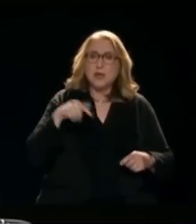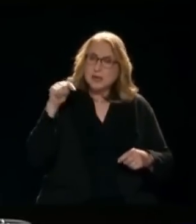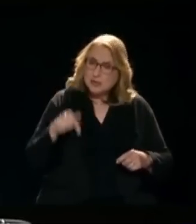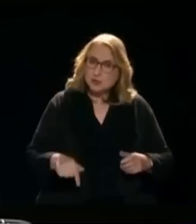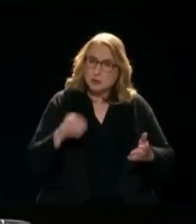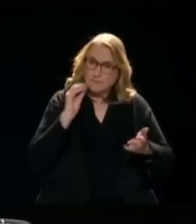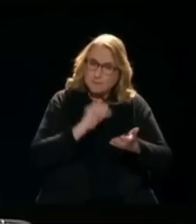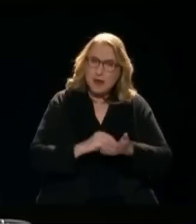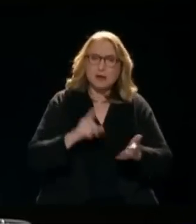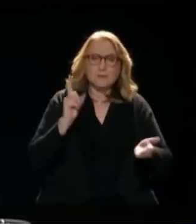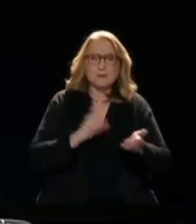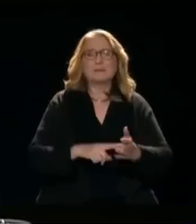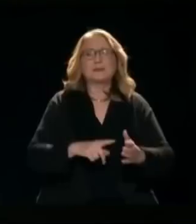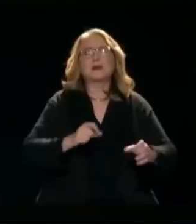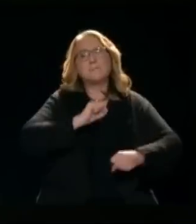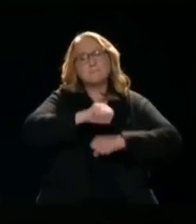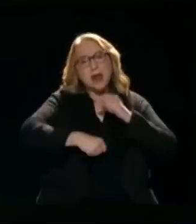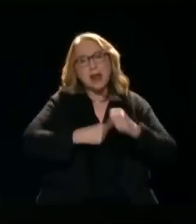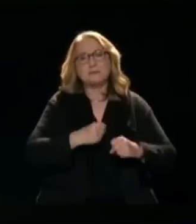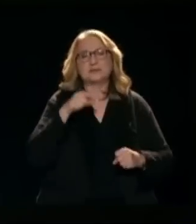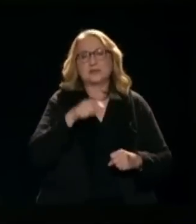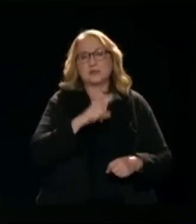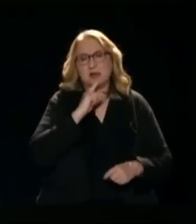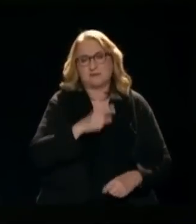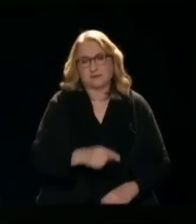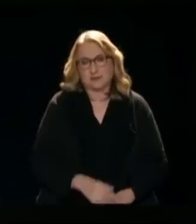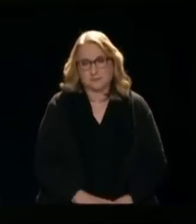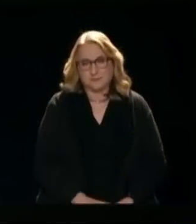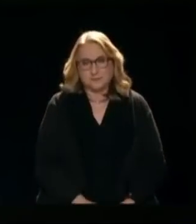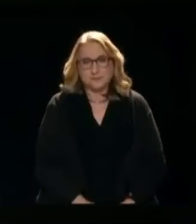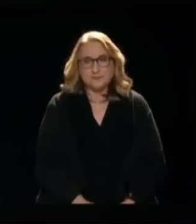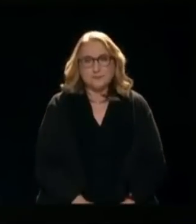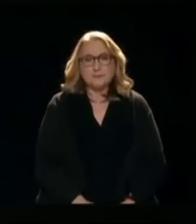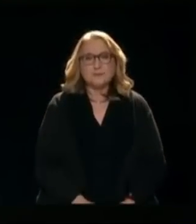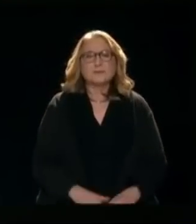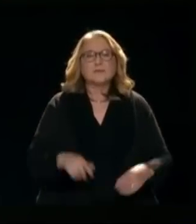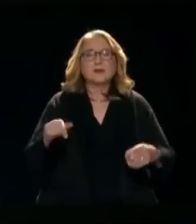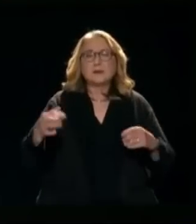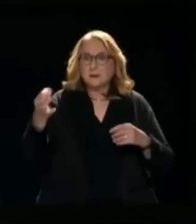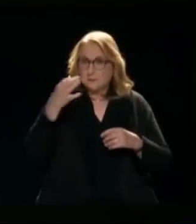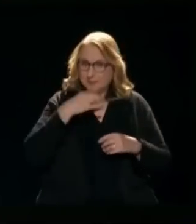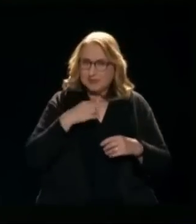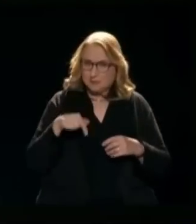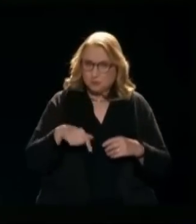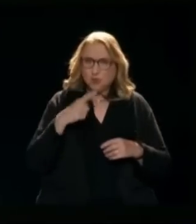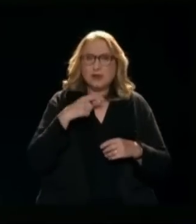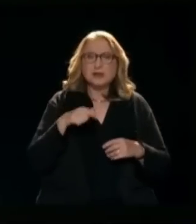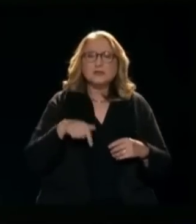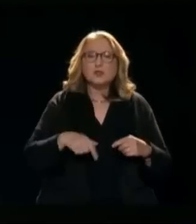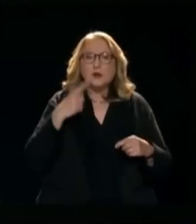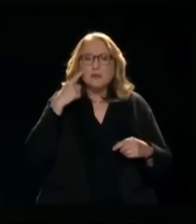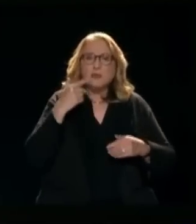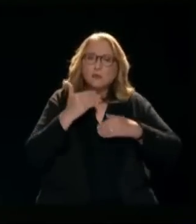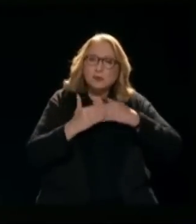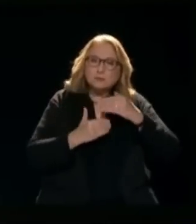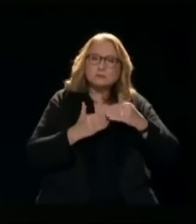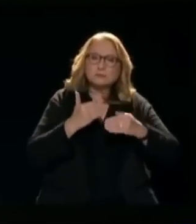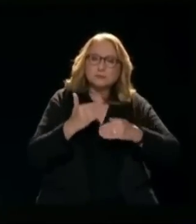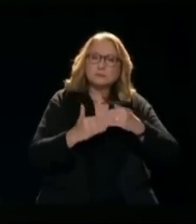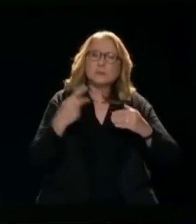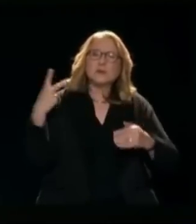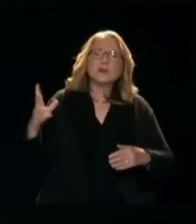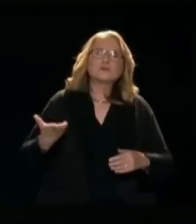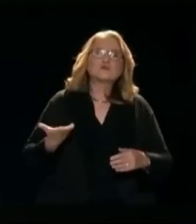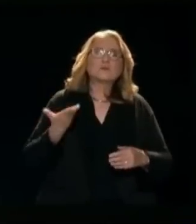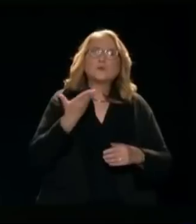να τα υπερασπιστεί. Πείτε μου κάτι, κύριε Καζάκη, την πρότασή σας, την οποία θα αρχίσουμε τώρα να την κοιτάμε κομμάτι-κομμάτι,